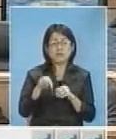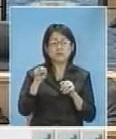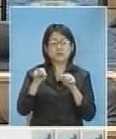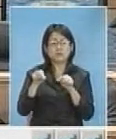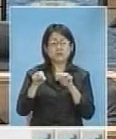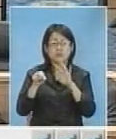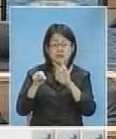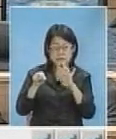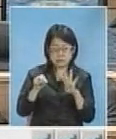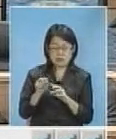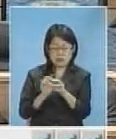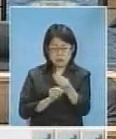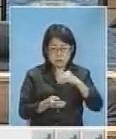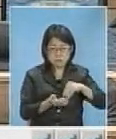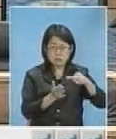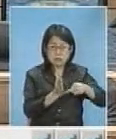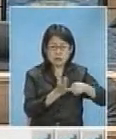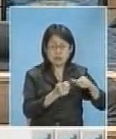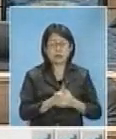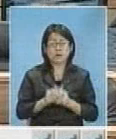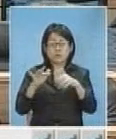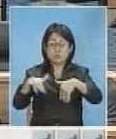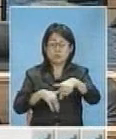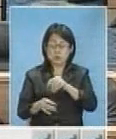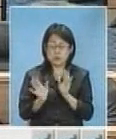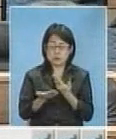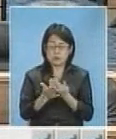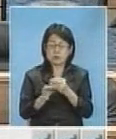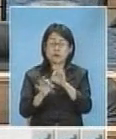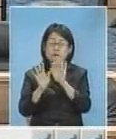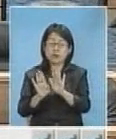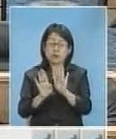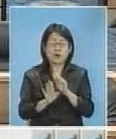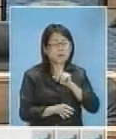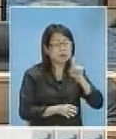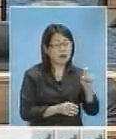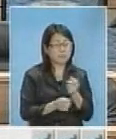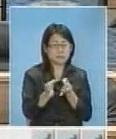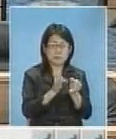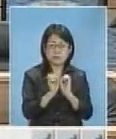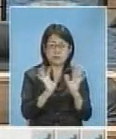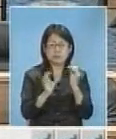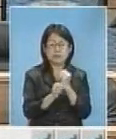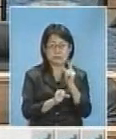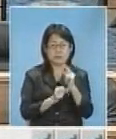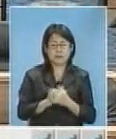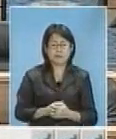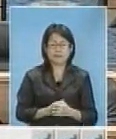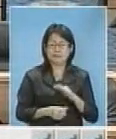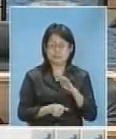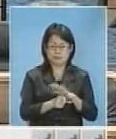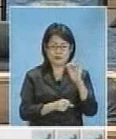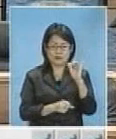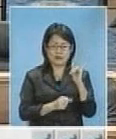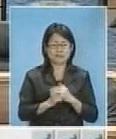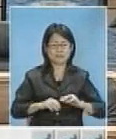ำตอบให้กับพี่น้องประชาชน59ล้านบัญชีครับท่านประธานแต่แค่นั้นยังไม่พอรัฐบาลได้ประ